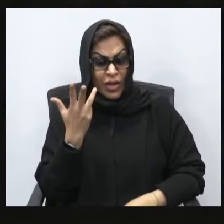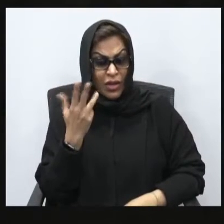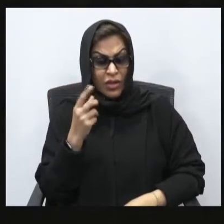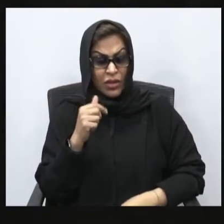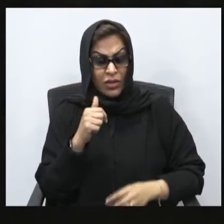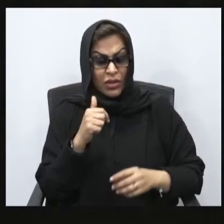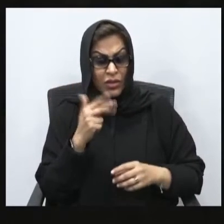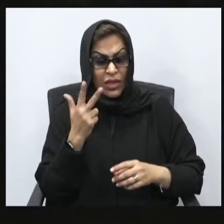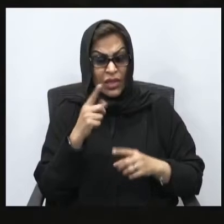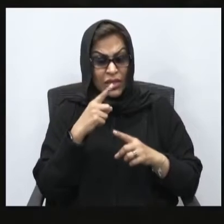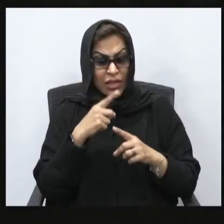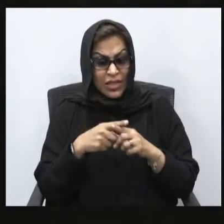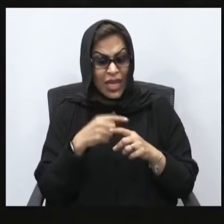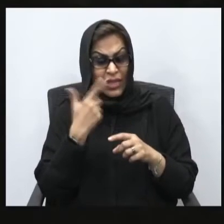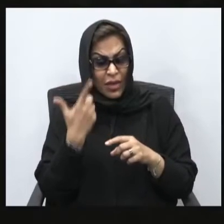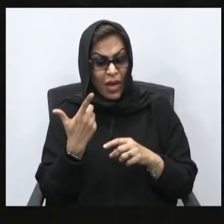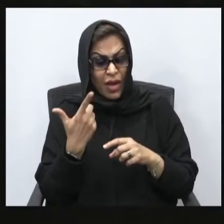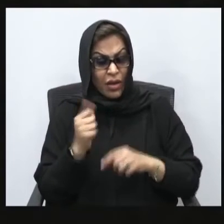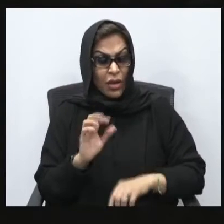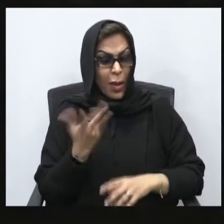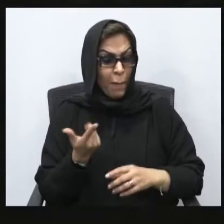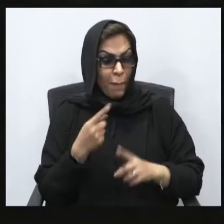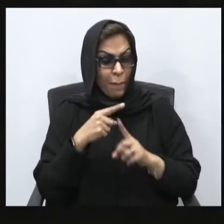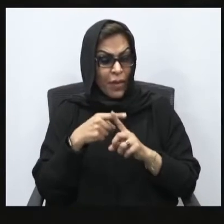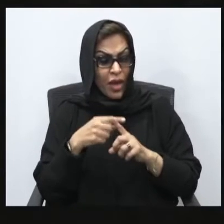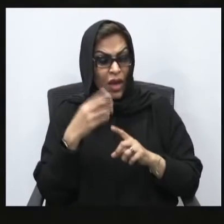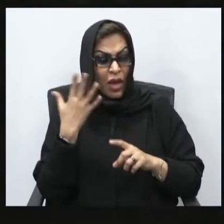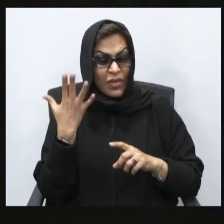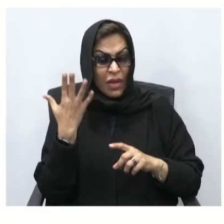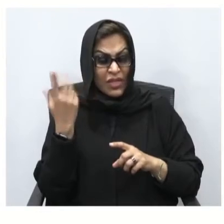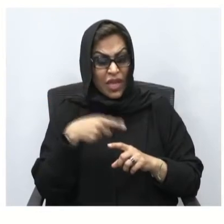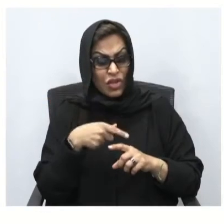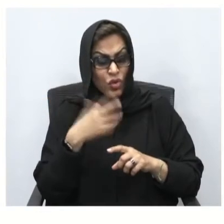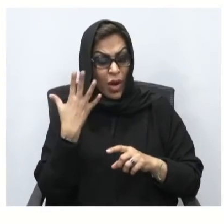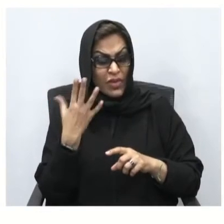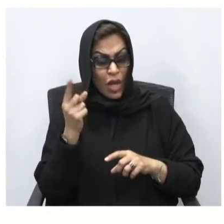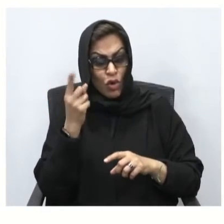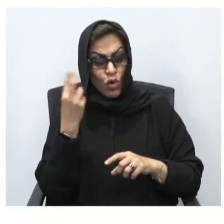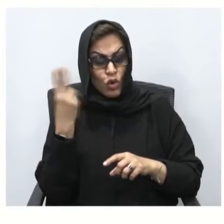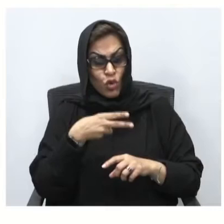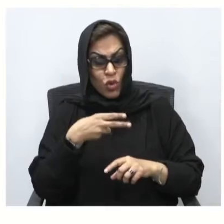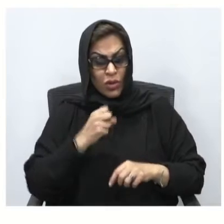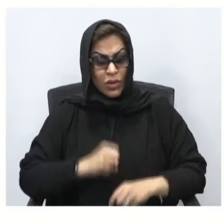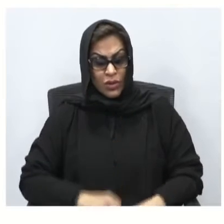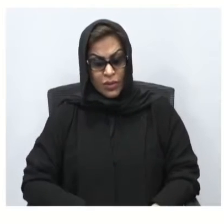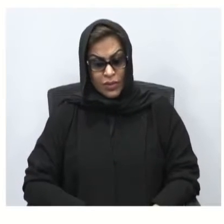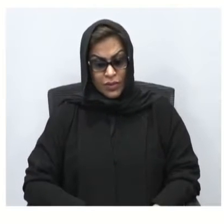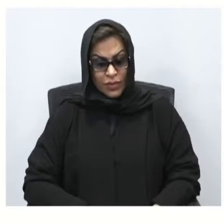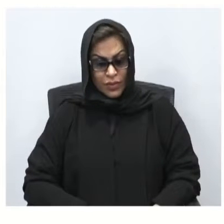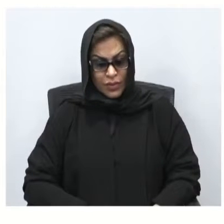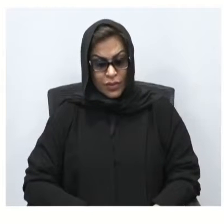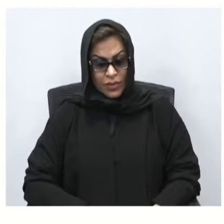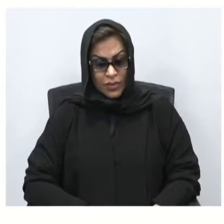المجموع 8 و7 14 15 و5 20